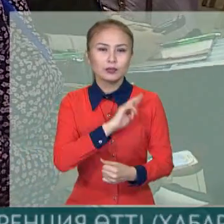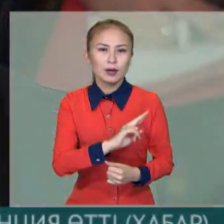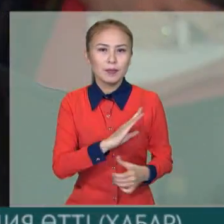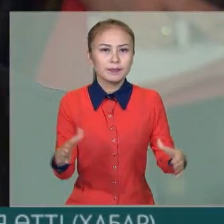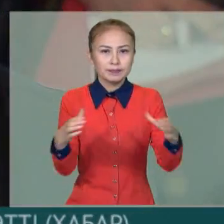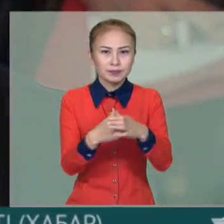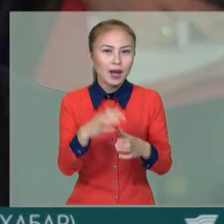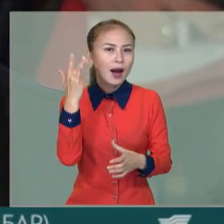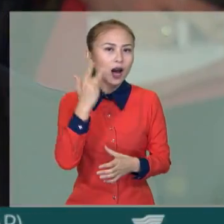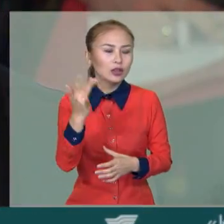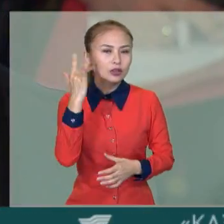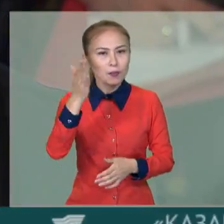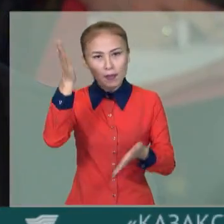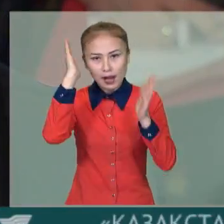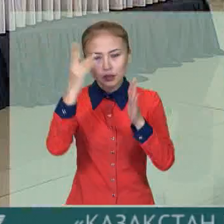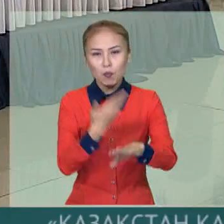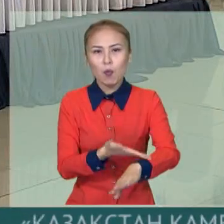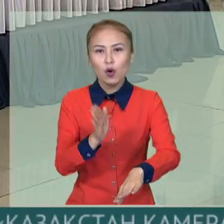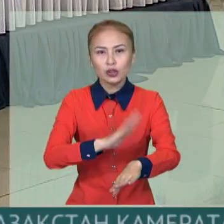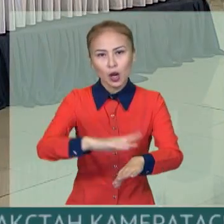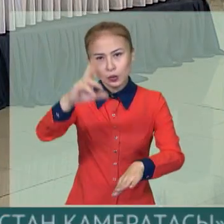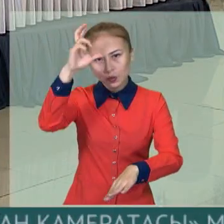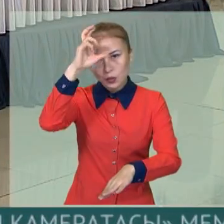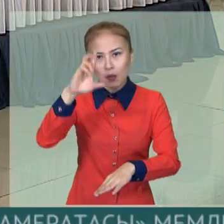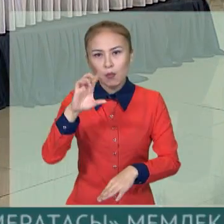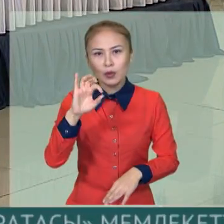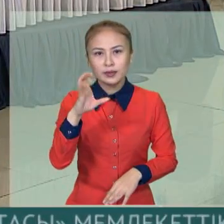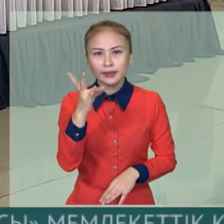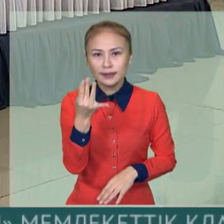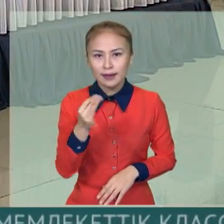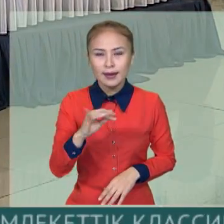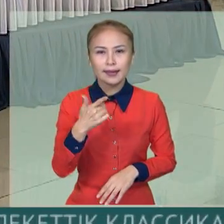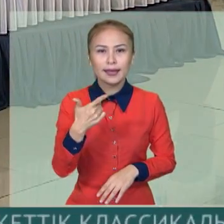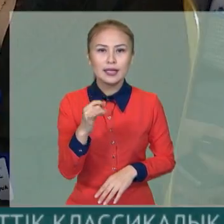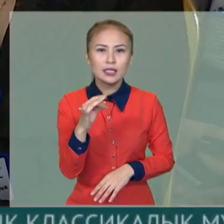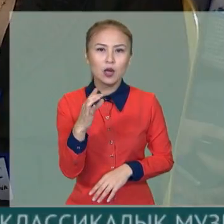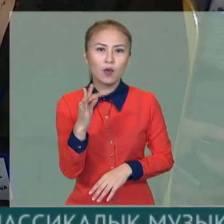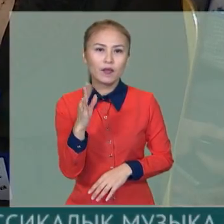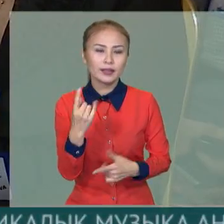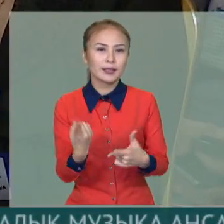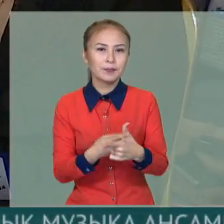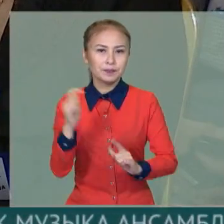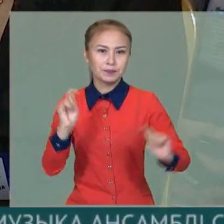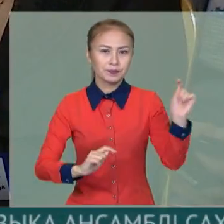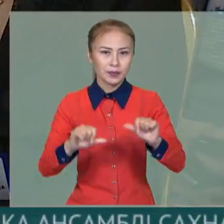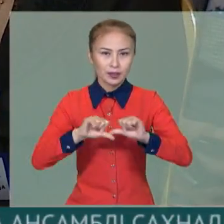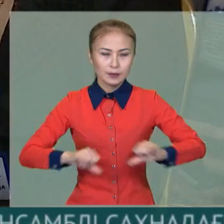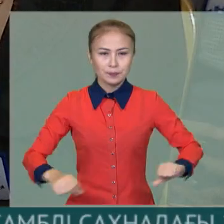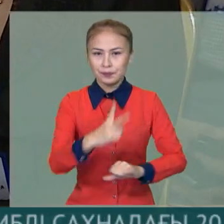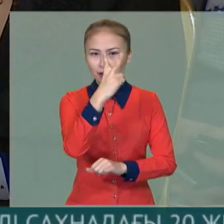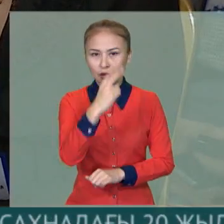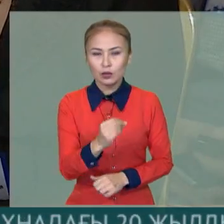қосты. Жиынға АқШ, Малайзия, Польша, Түркия, Босния мен Герцеговинадан келген сарапшылар да қатысуда. Екі